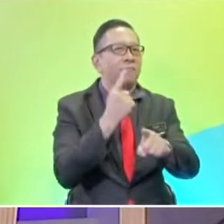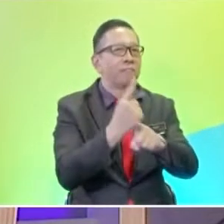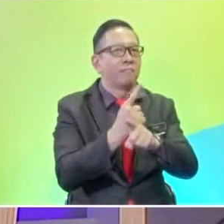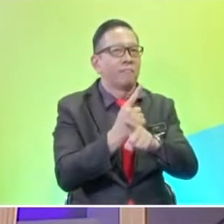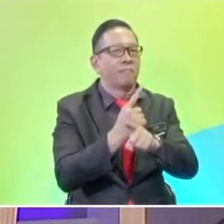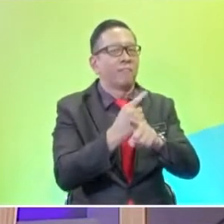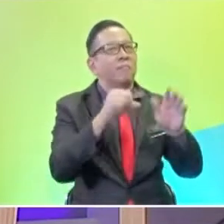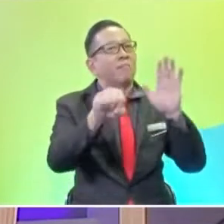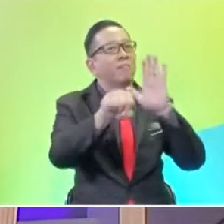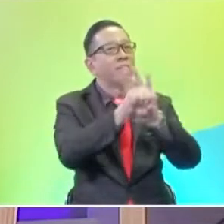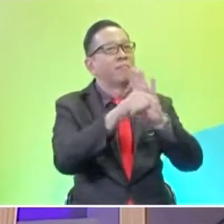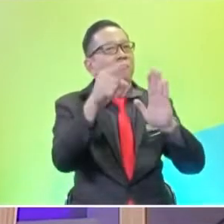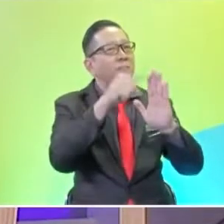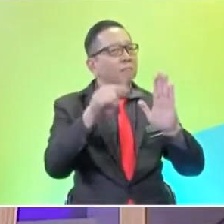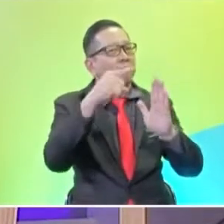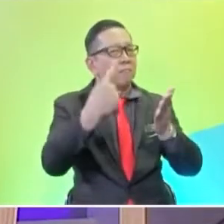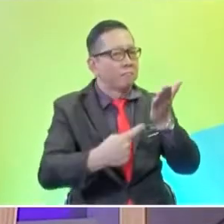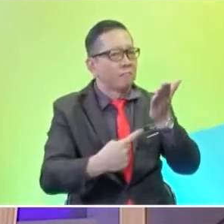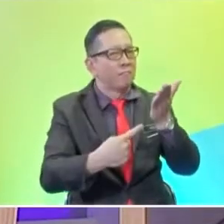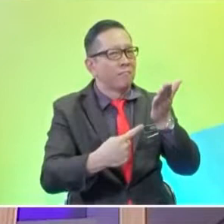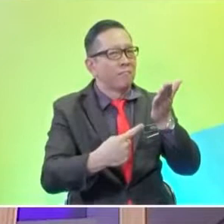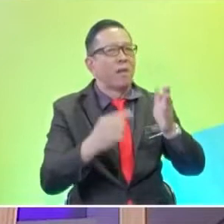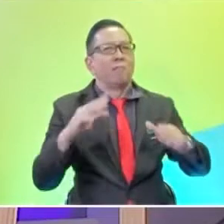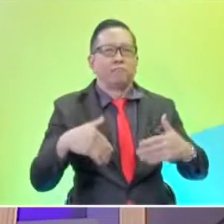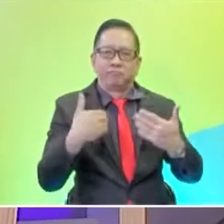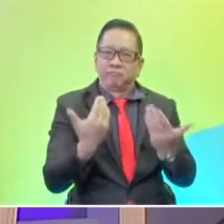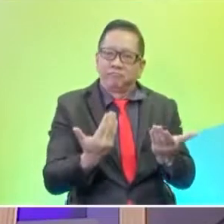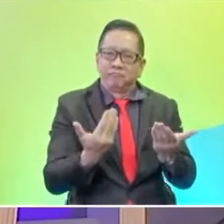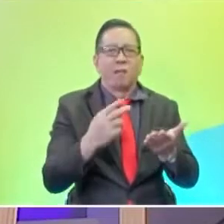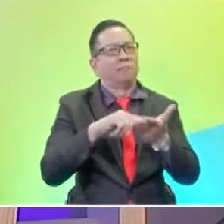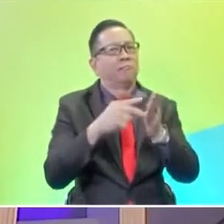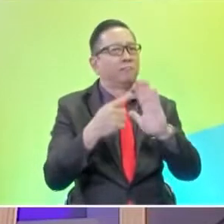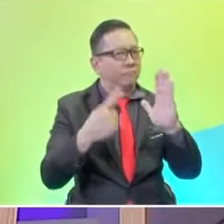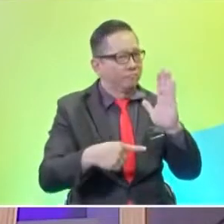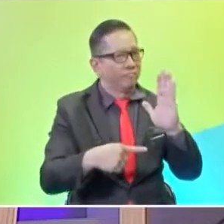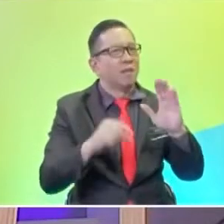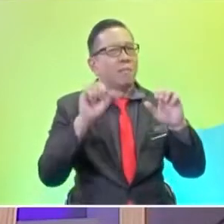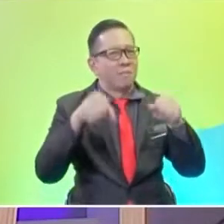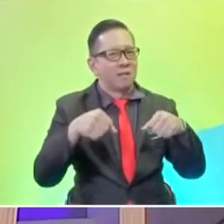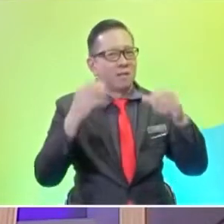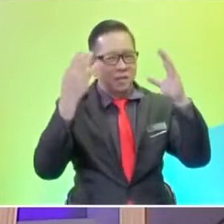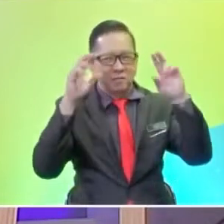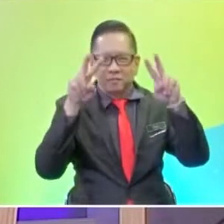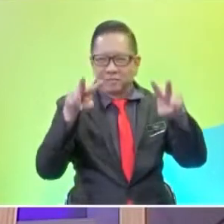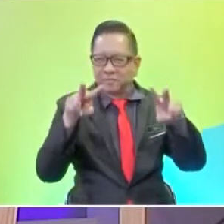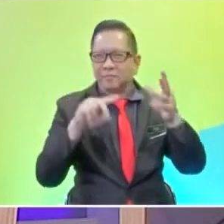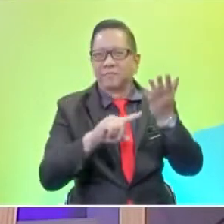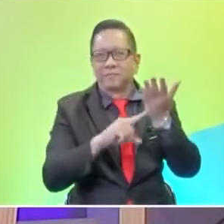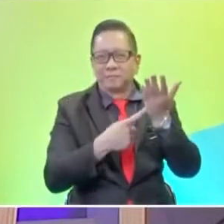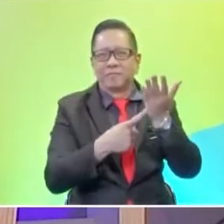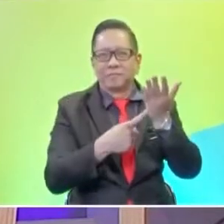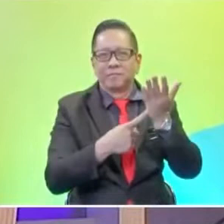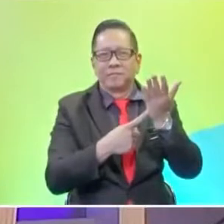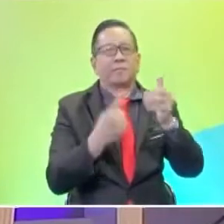simbol yang di bulat ini simbol apel macam-macam dulu oke boleh Oke kita tengok simbol yang